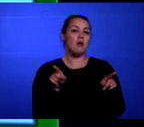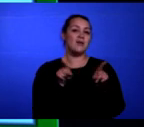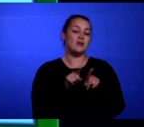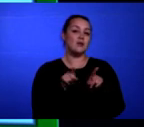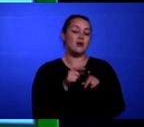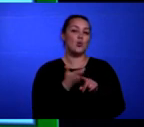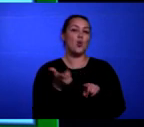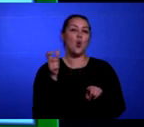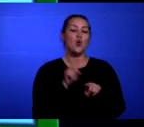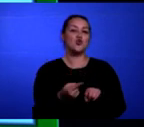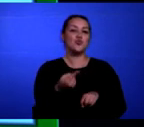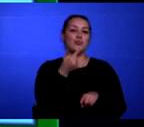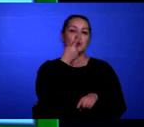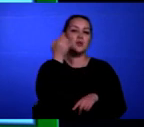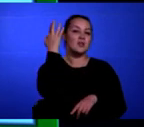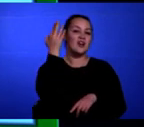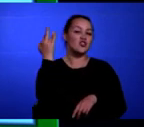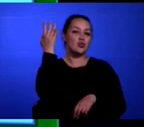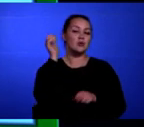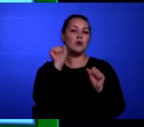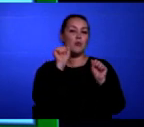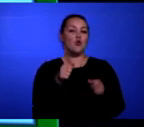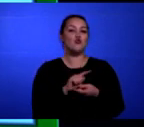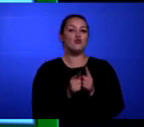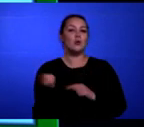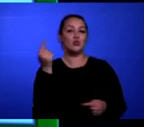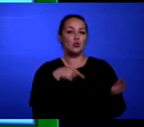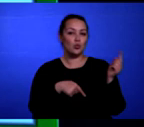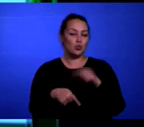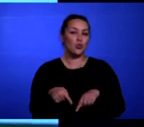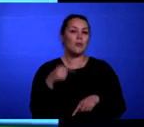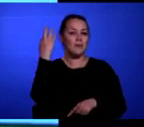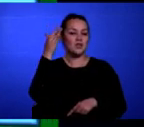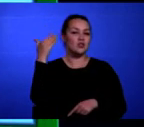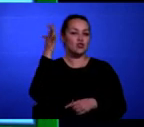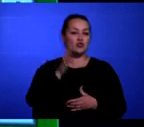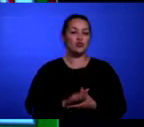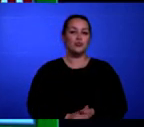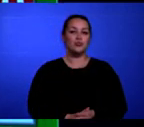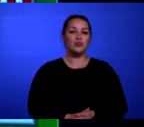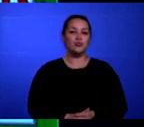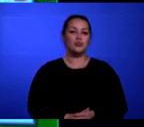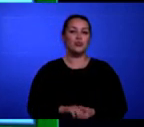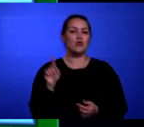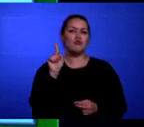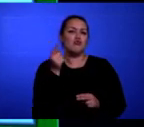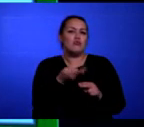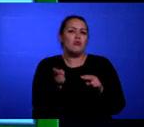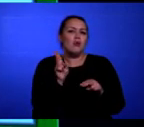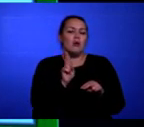очень близкое значение могут заменять друг друга по значению что же обозначают